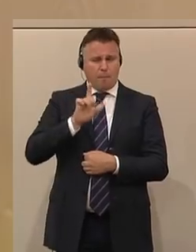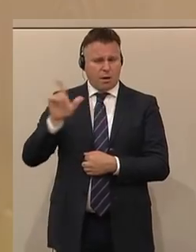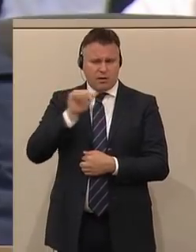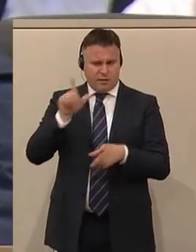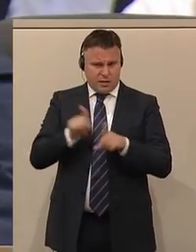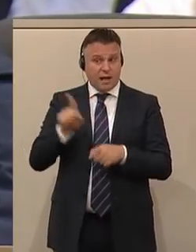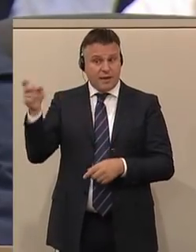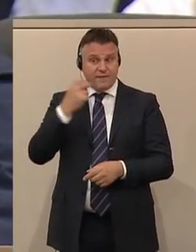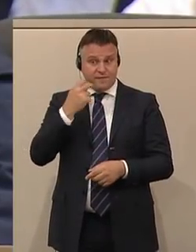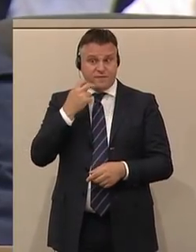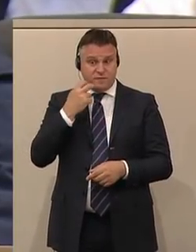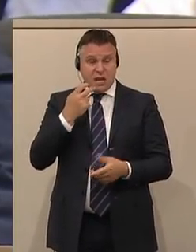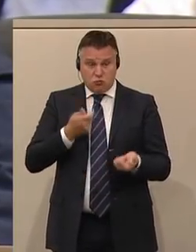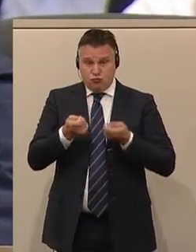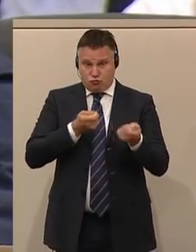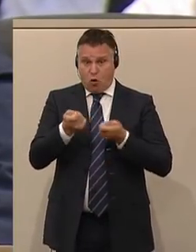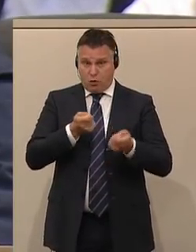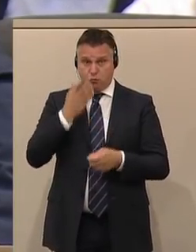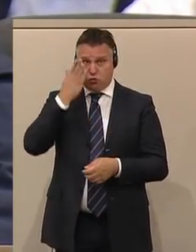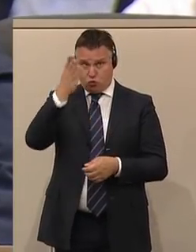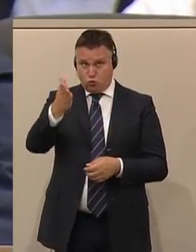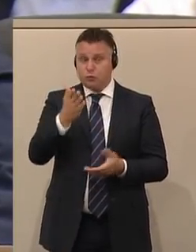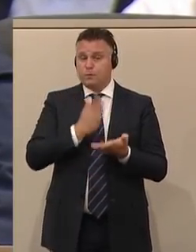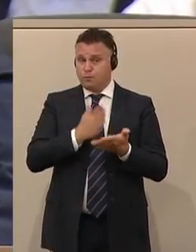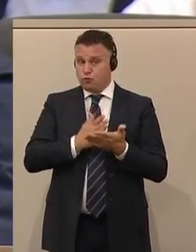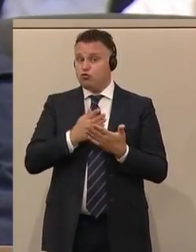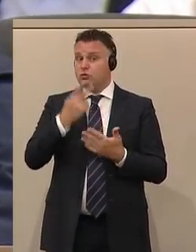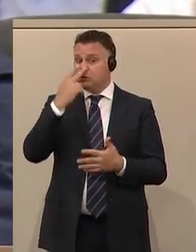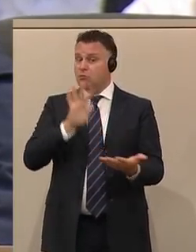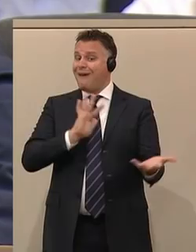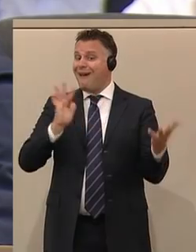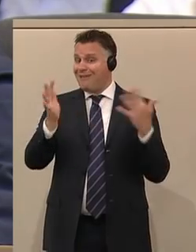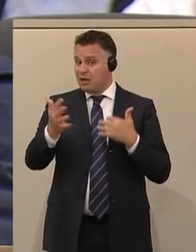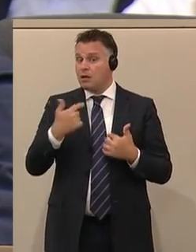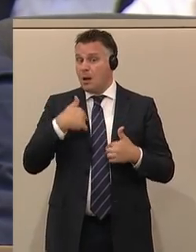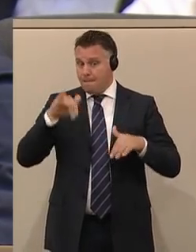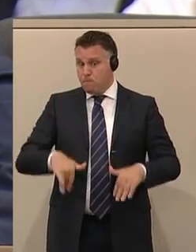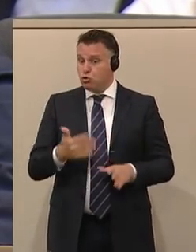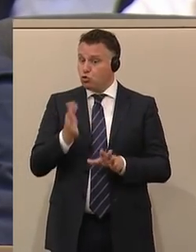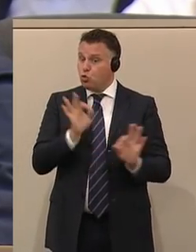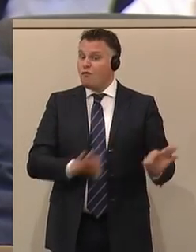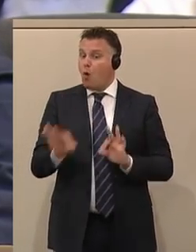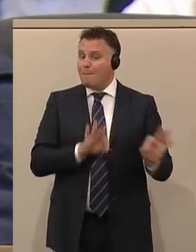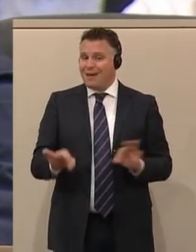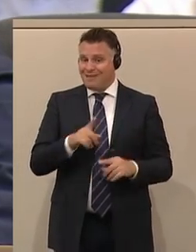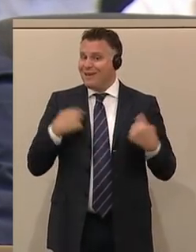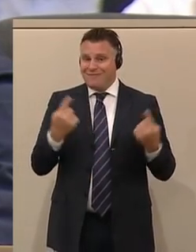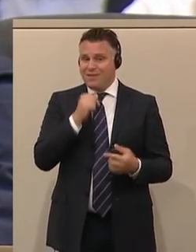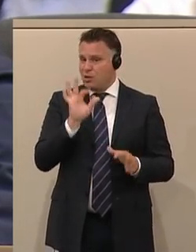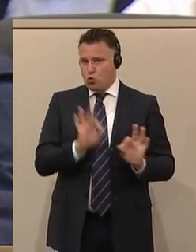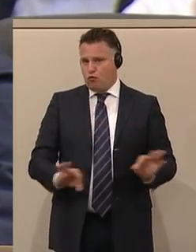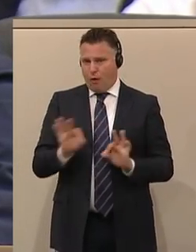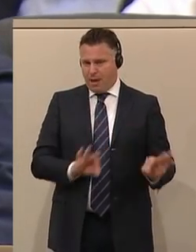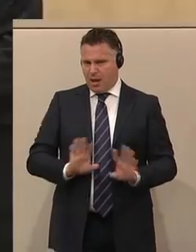die weltpolitische Bühne kommt, dann wird hier ein gewisser Wind gehen, wo wir halt angezogen sein sollten. Und wir sind nicht angezogen.